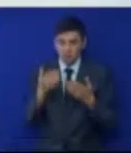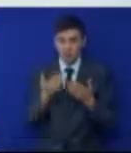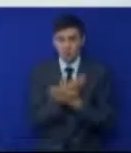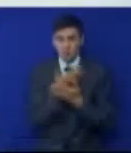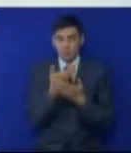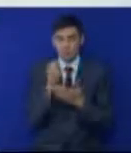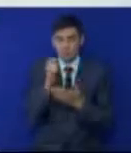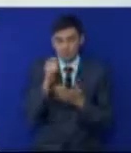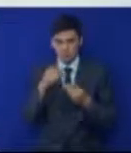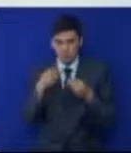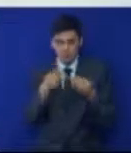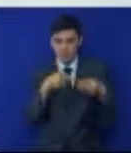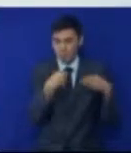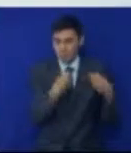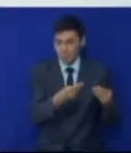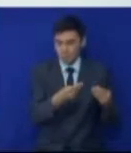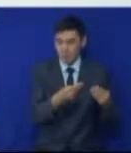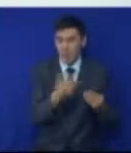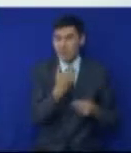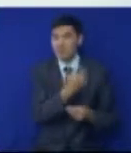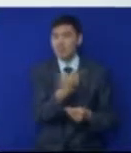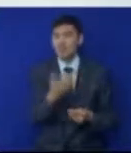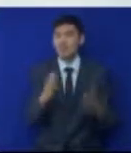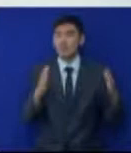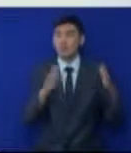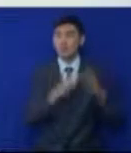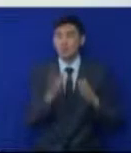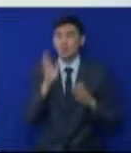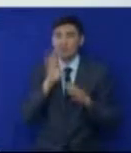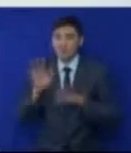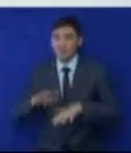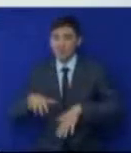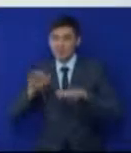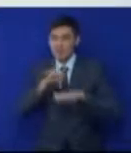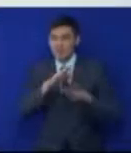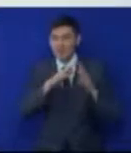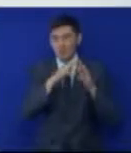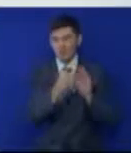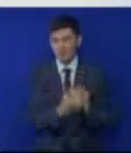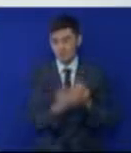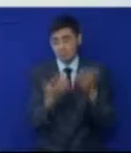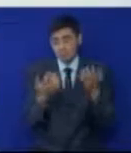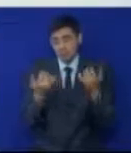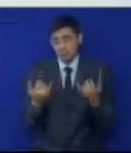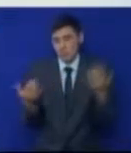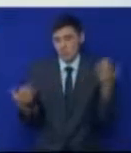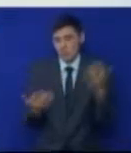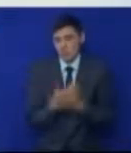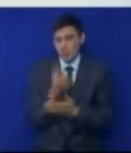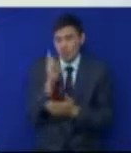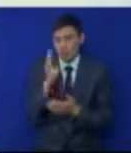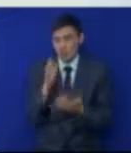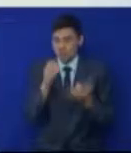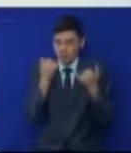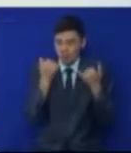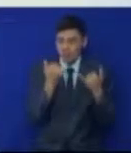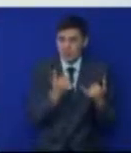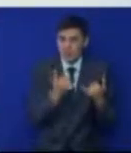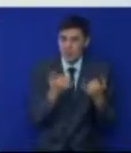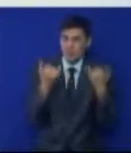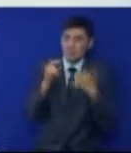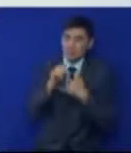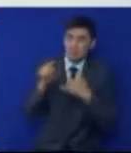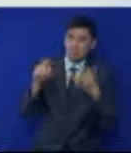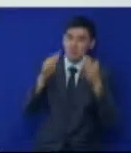су тасқынынан үйлері апатты деп танылған тұрғындар жаңа баспанаға ие болды. Айта кетсек, бүгінде қайта қалыпқа келтіруге болатын